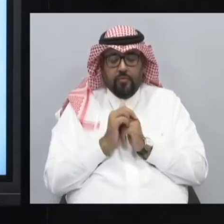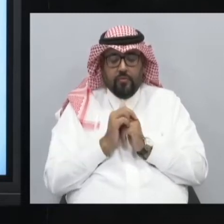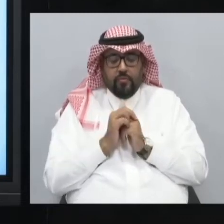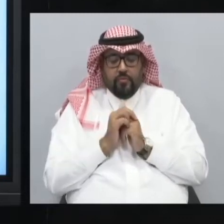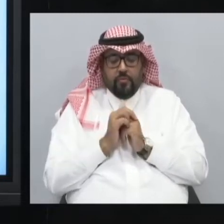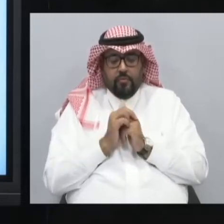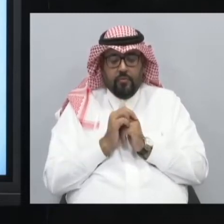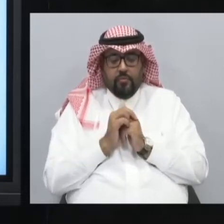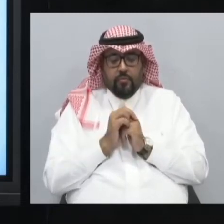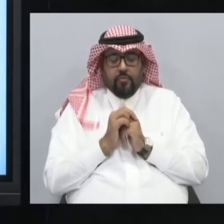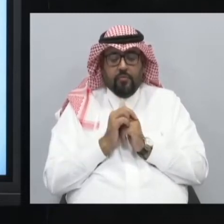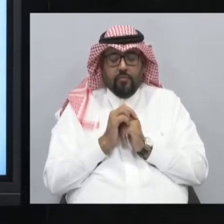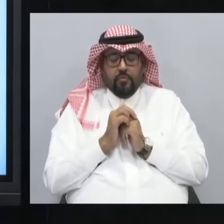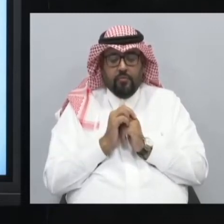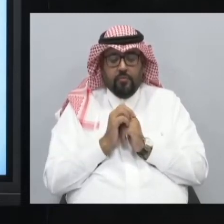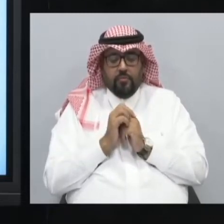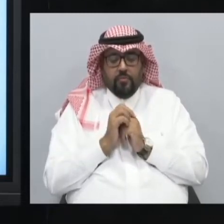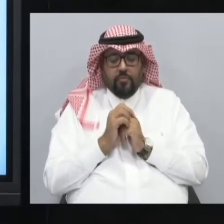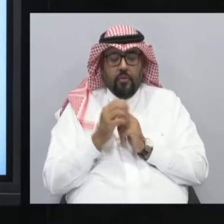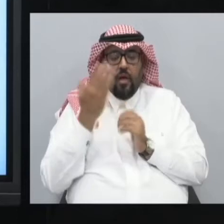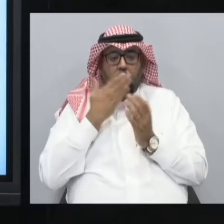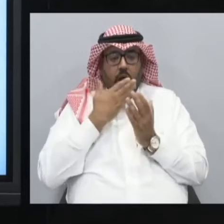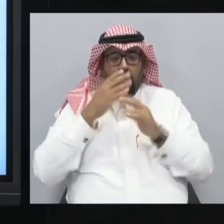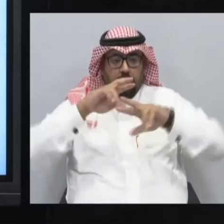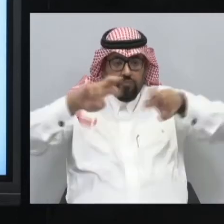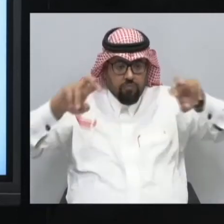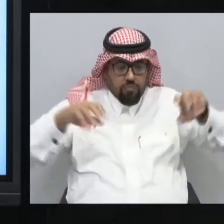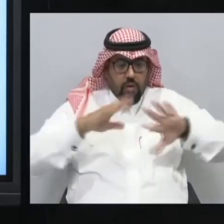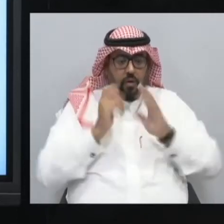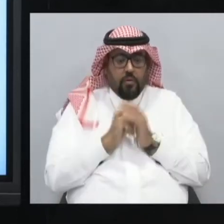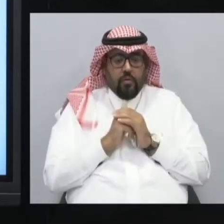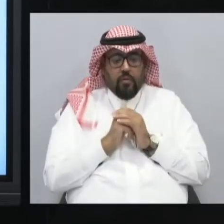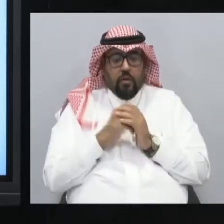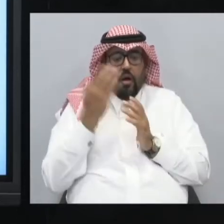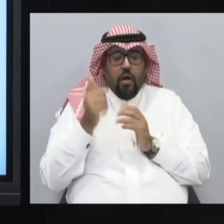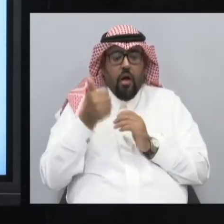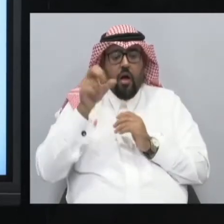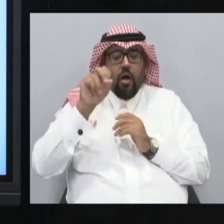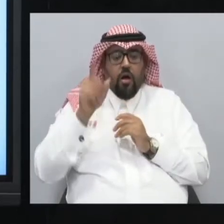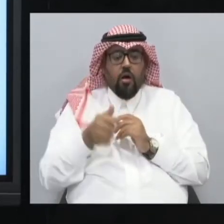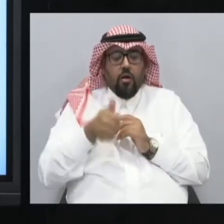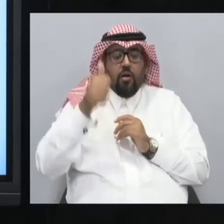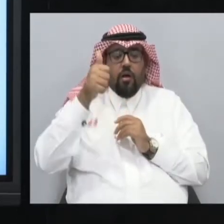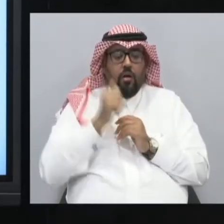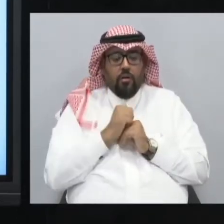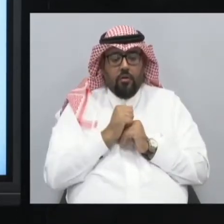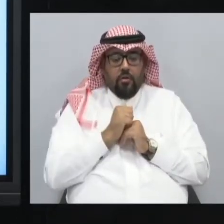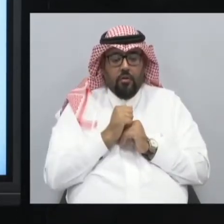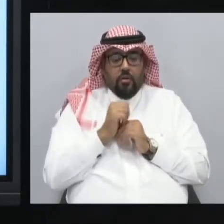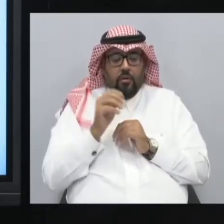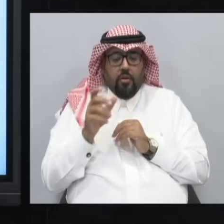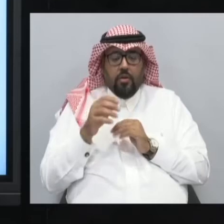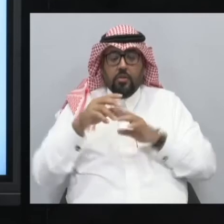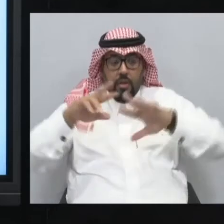يكون هنا مرحلة؟ جميل، مرحلة اقرأ أو أقرأ، أقول أقرأ، إذن هنا أستطلع ثم